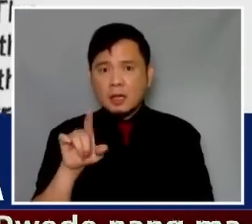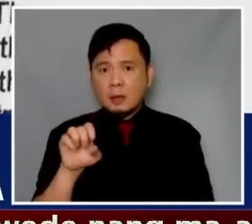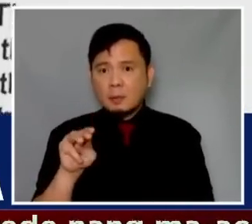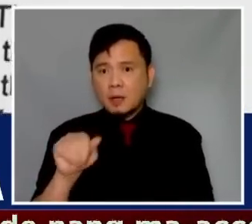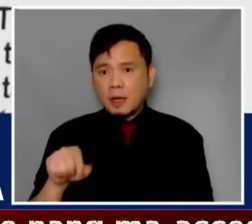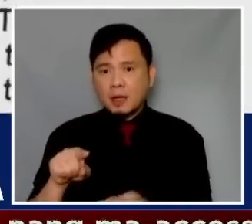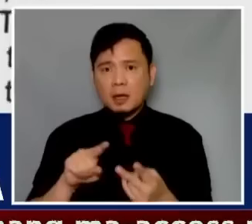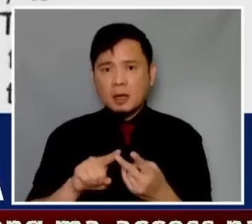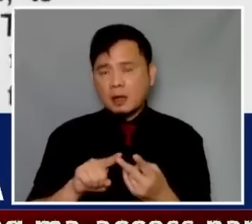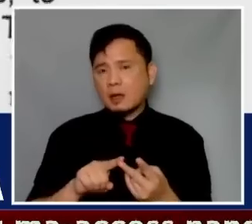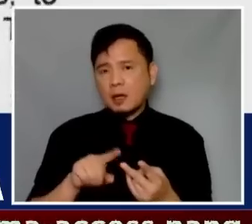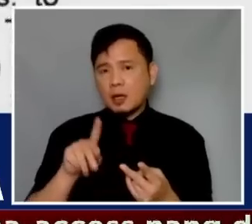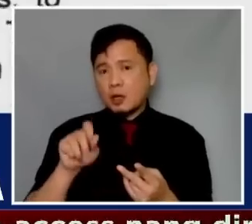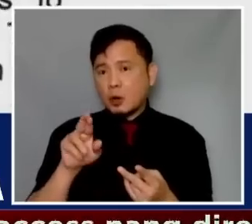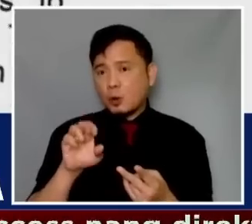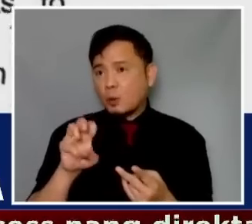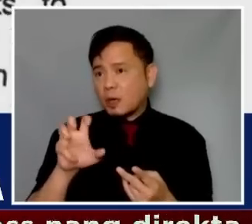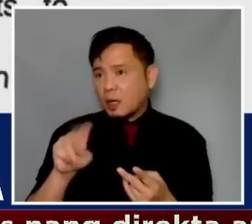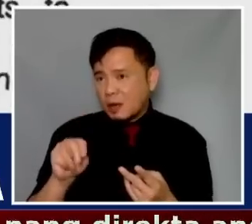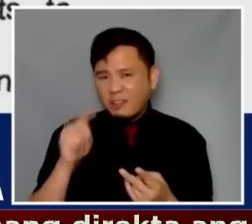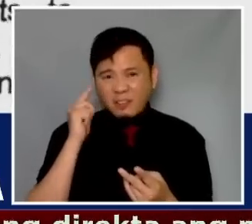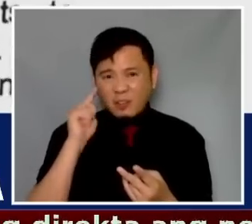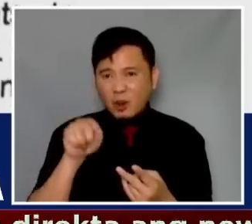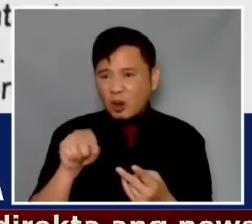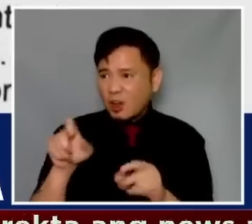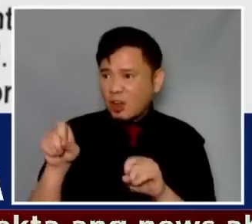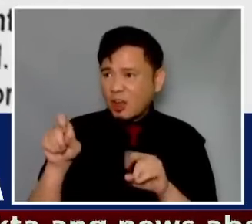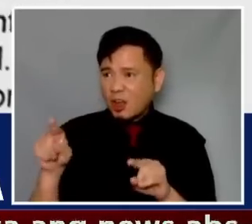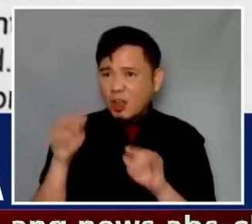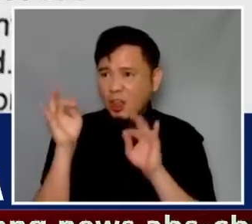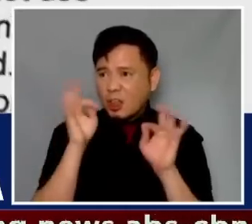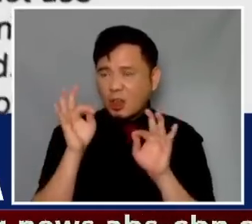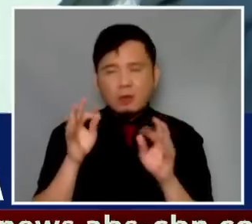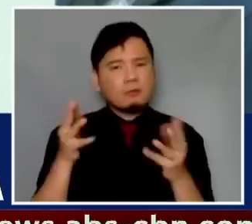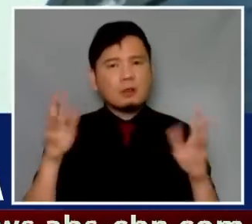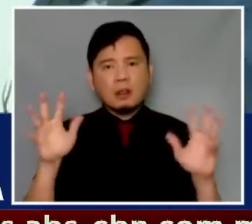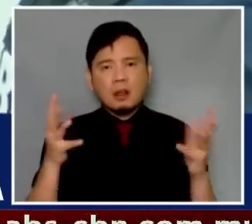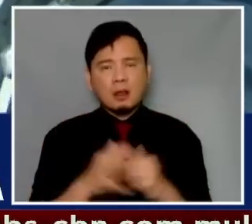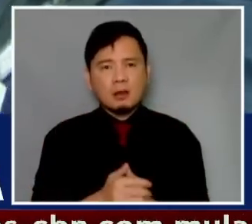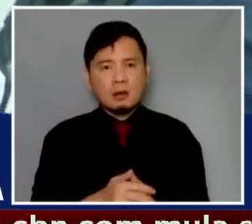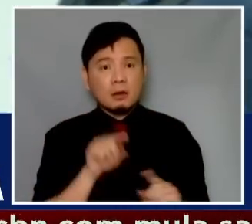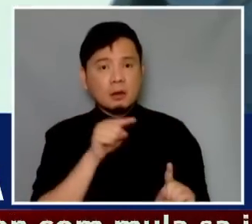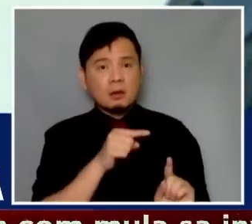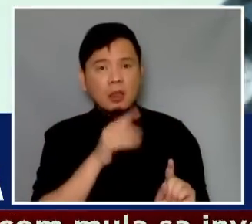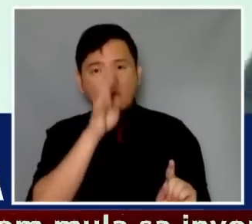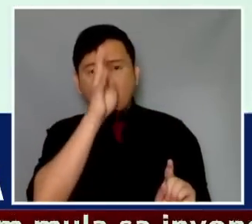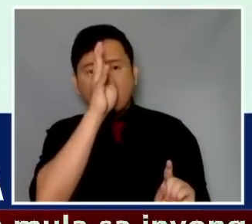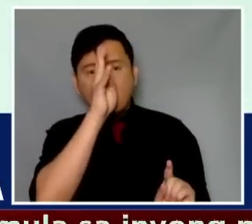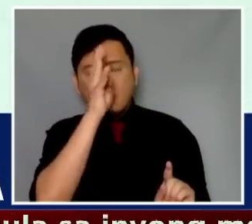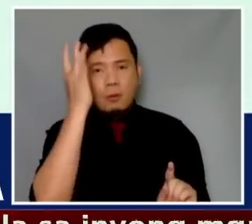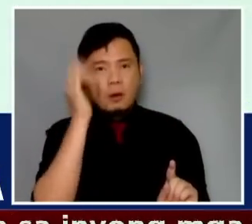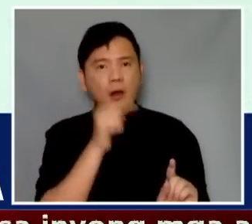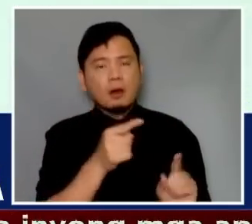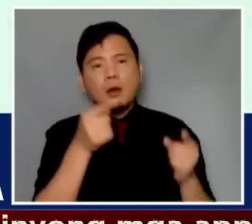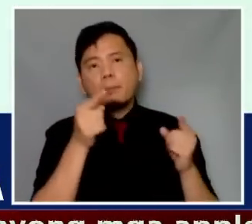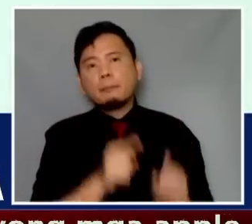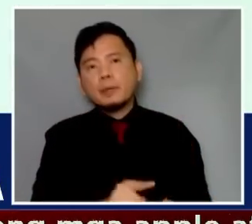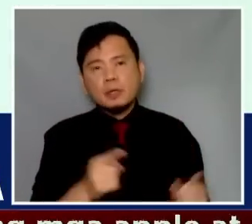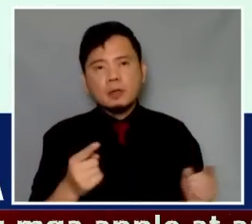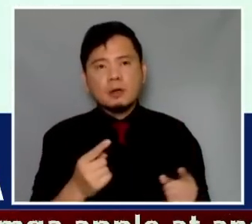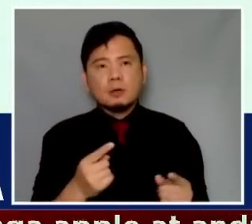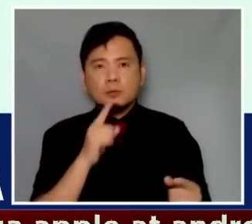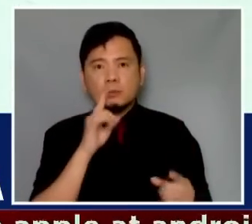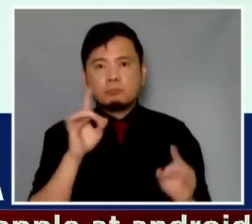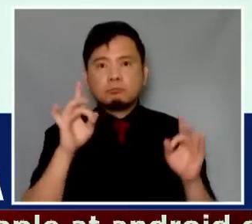sa bentahan ng droga. Ginawa lamang umano ito ni Espinosa dahil sa seryosong banta sa kanyang buhay at